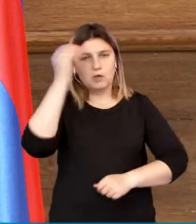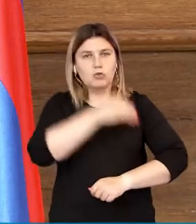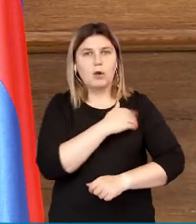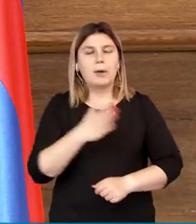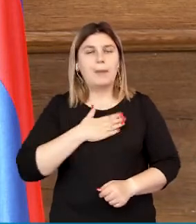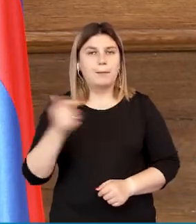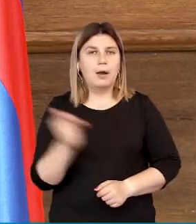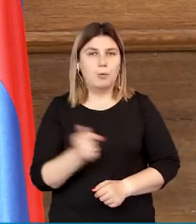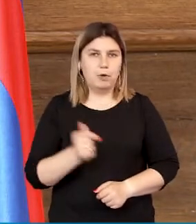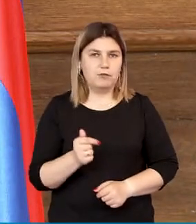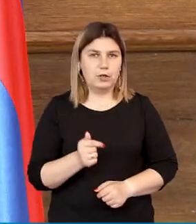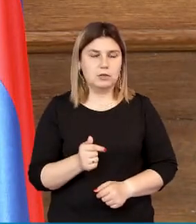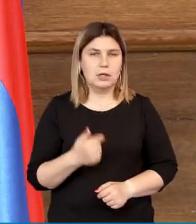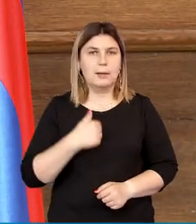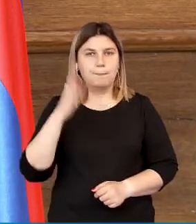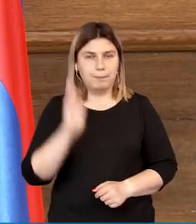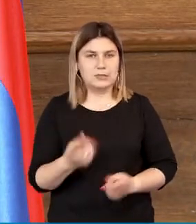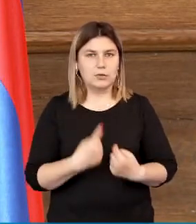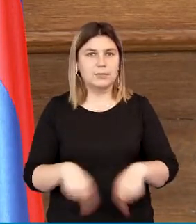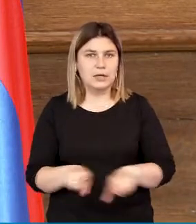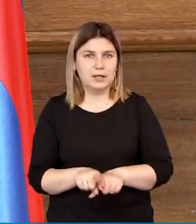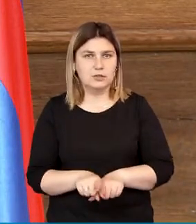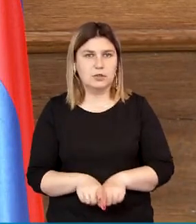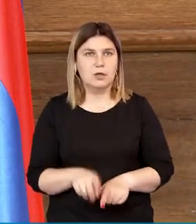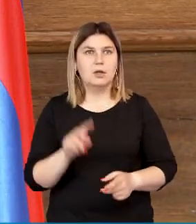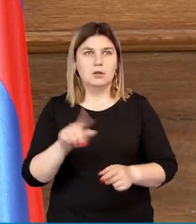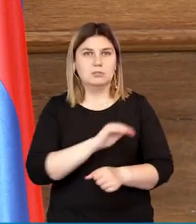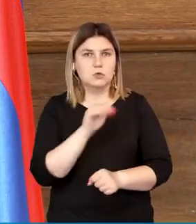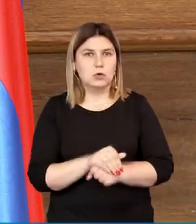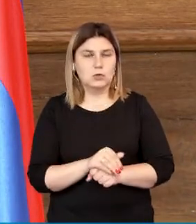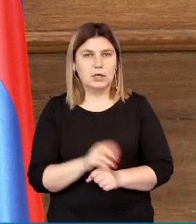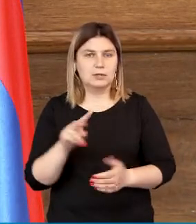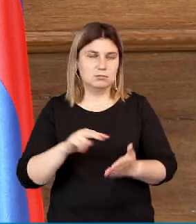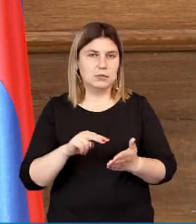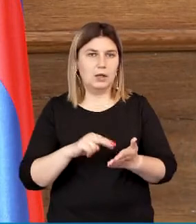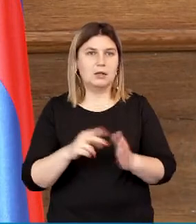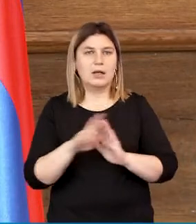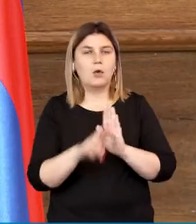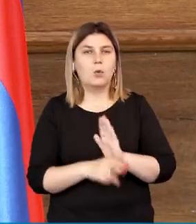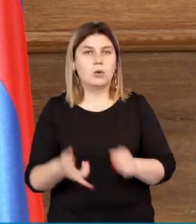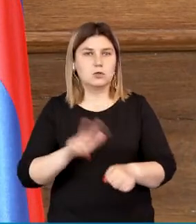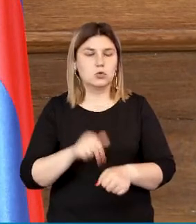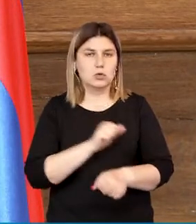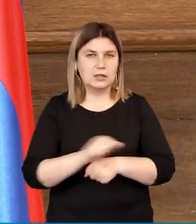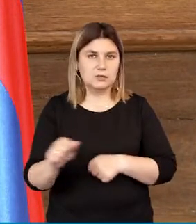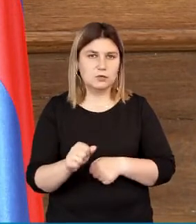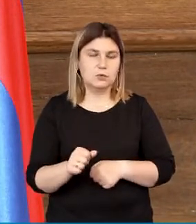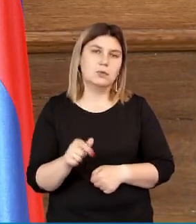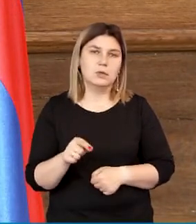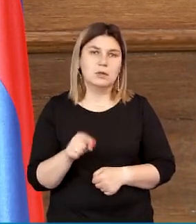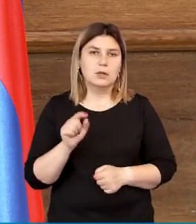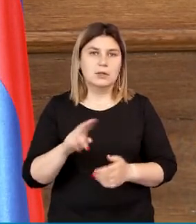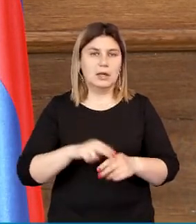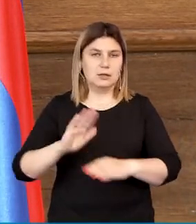obowiązek i będziemy to realizowali zgodnie z tymi regułami, o których mówię i na które znajdziecie Państwo na